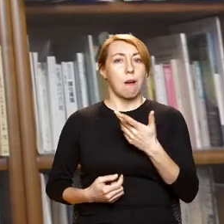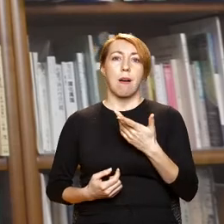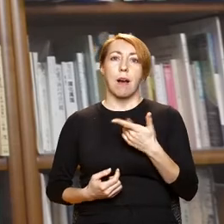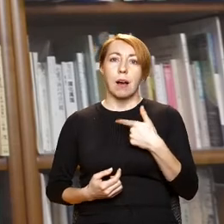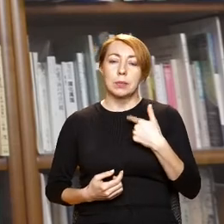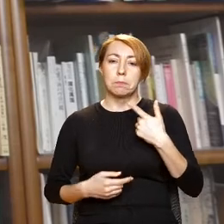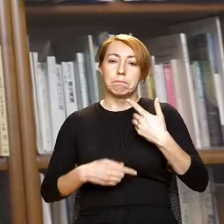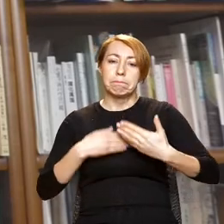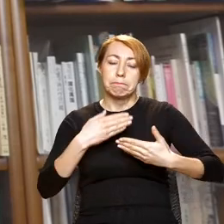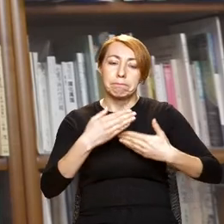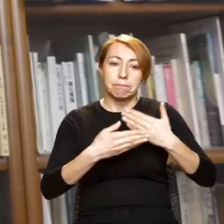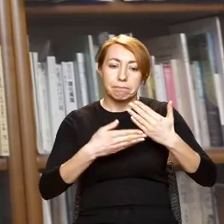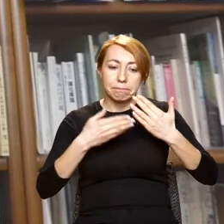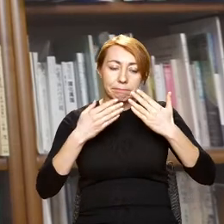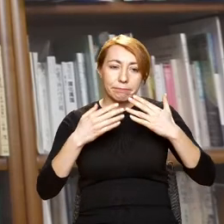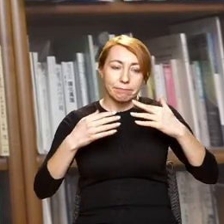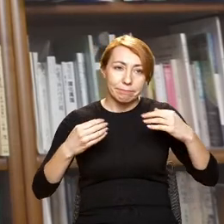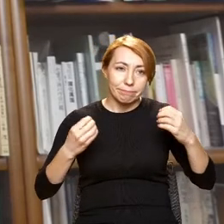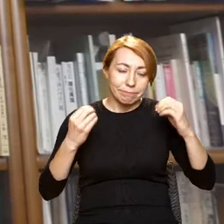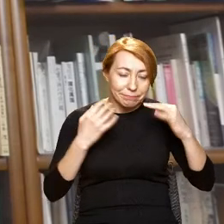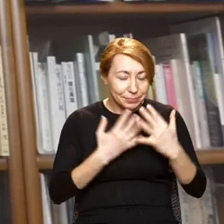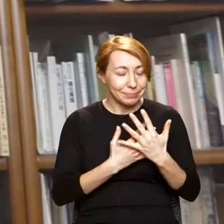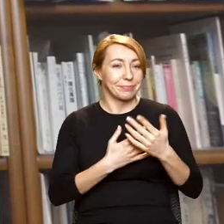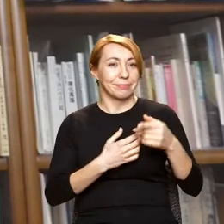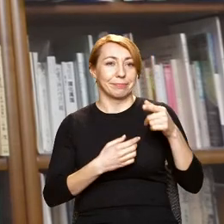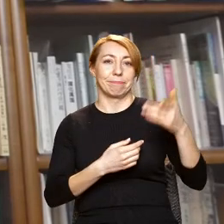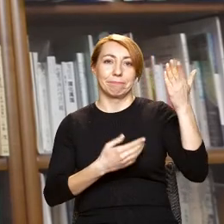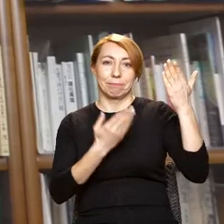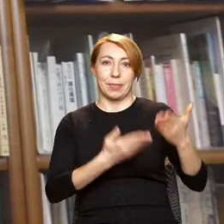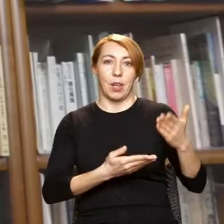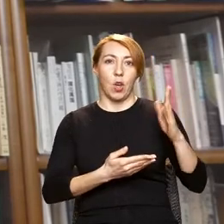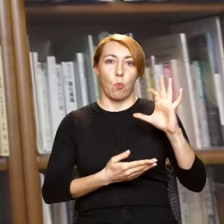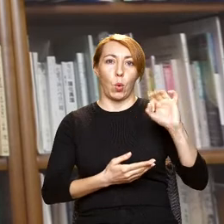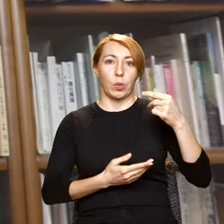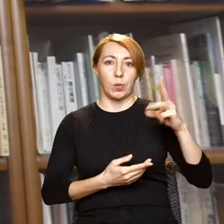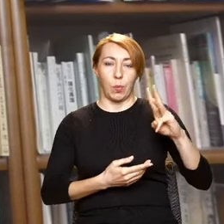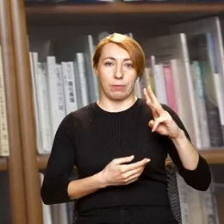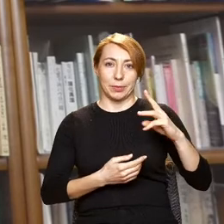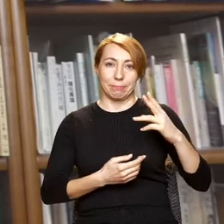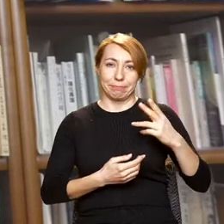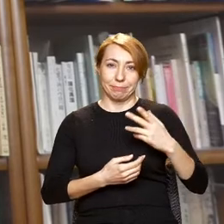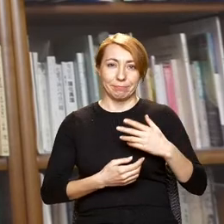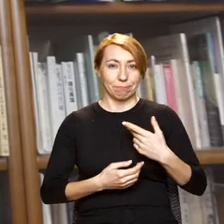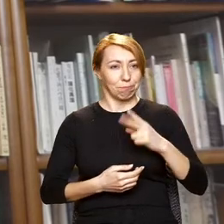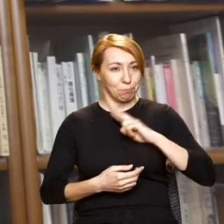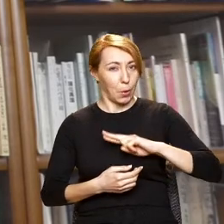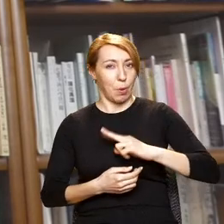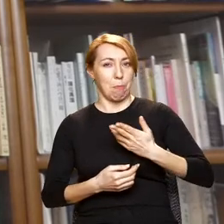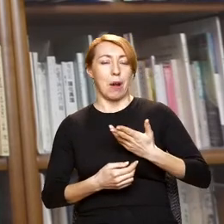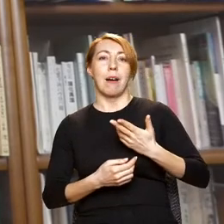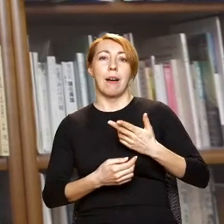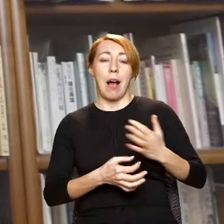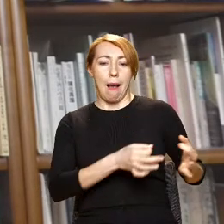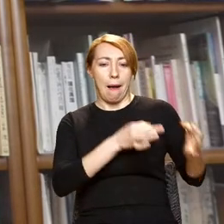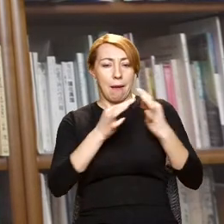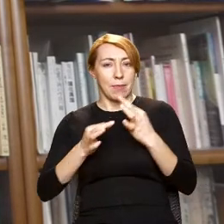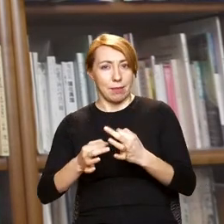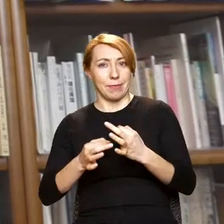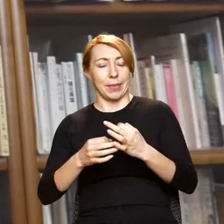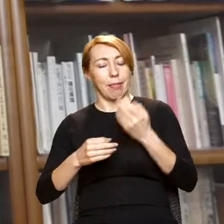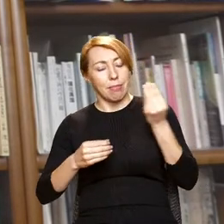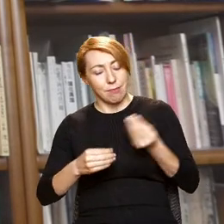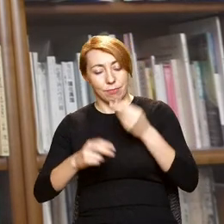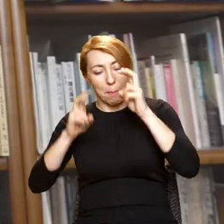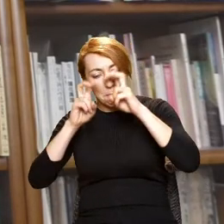stopniowo uległem czarowi i magii Bronisława Piłsudskiego. Do chwili obecnej badam tę